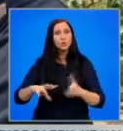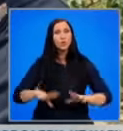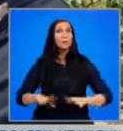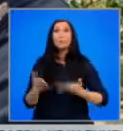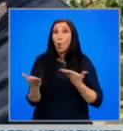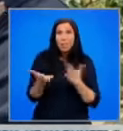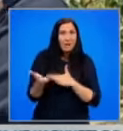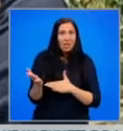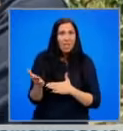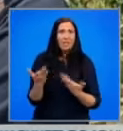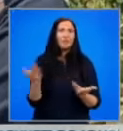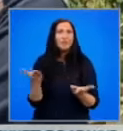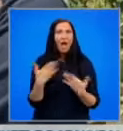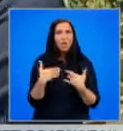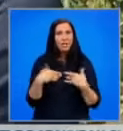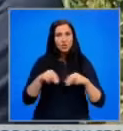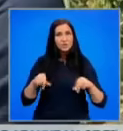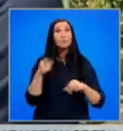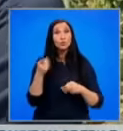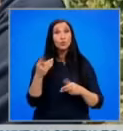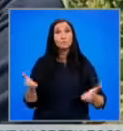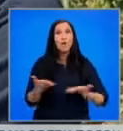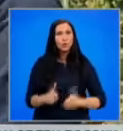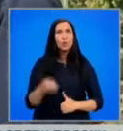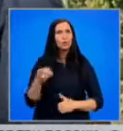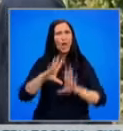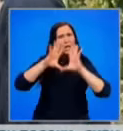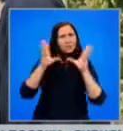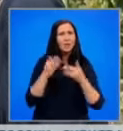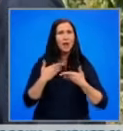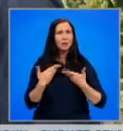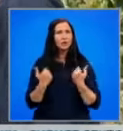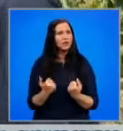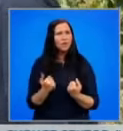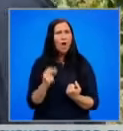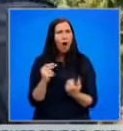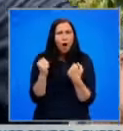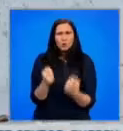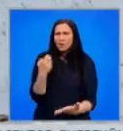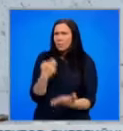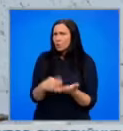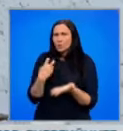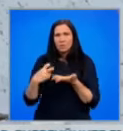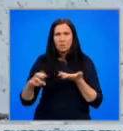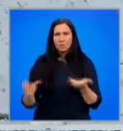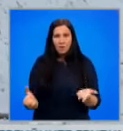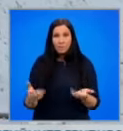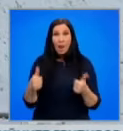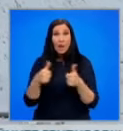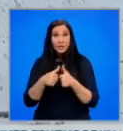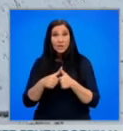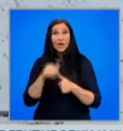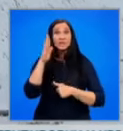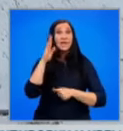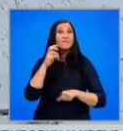отидем къде? Това е нашата земя. Тук сме родени. Тук е целият ни живот. Как очакват просто да си тръгнем? Лисичански